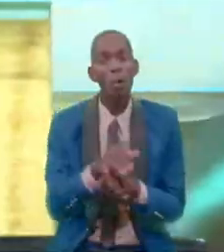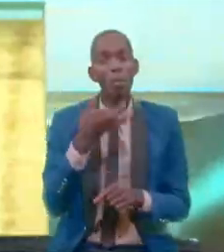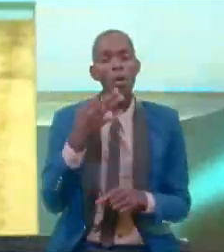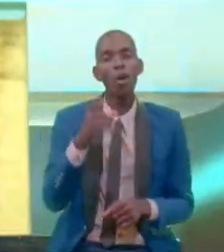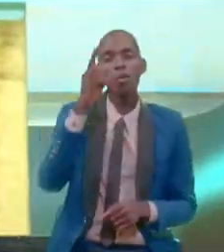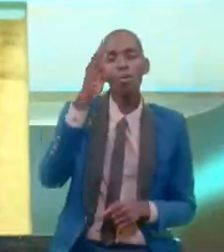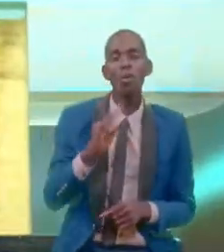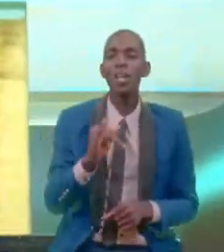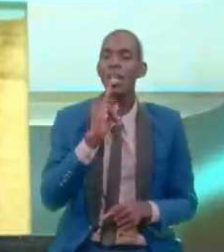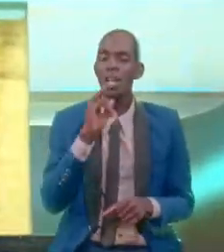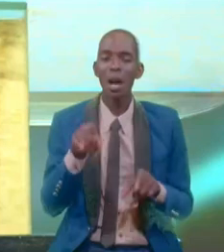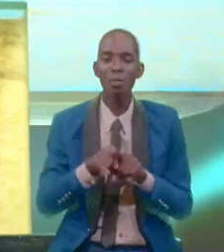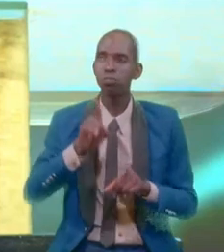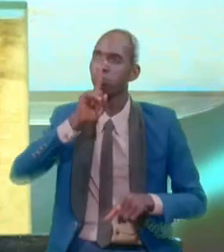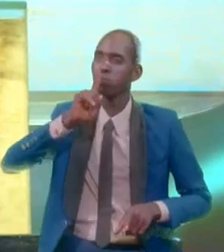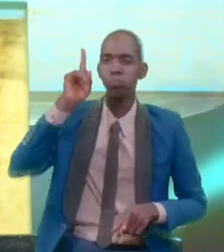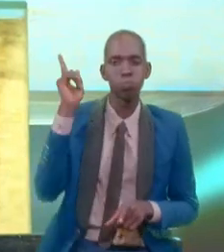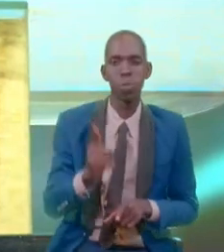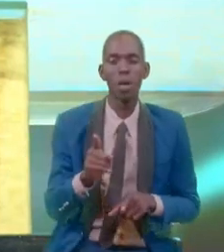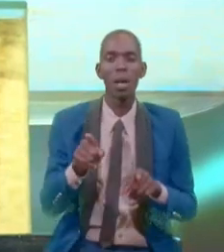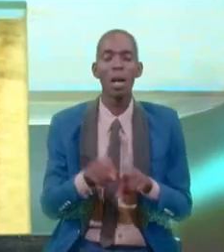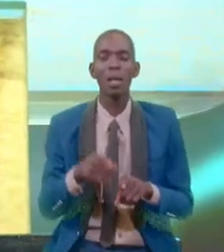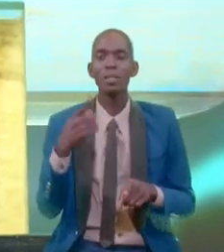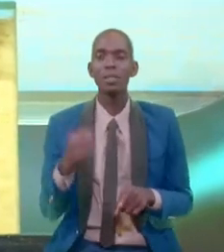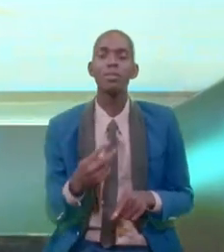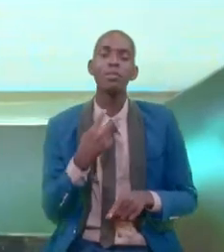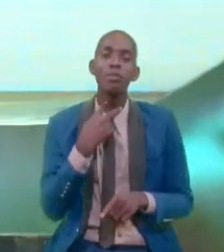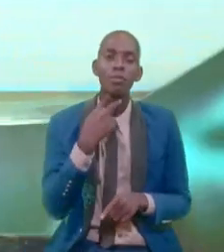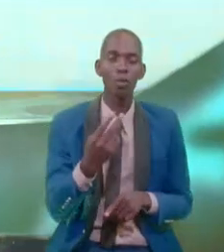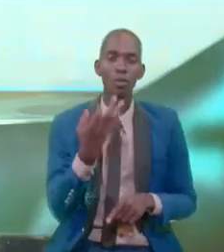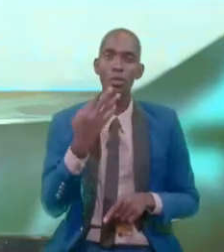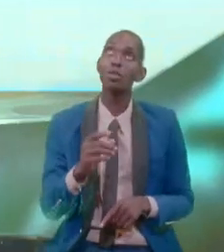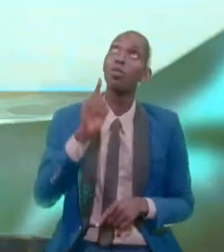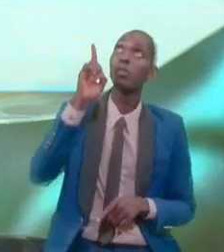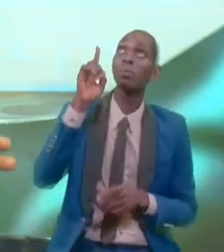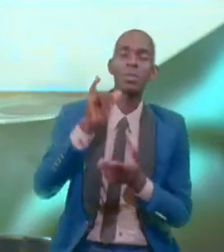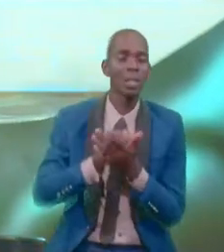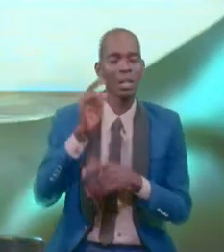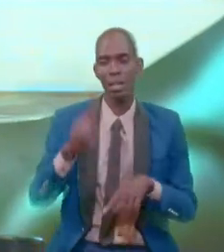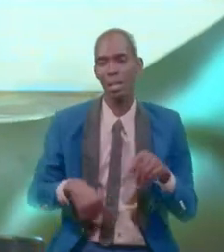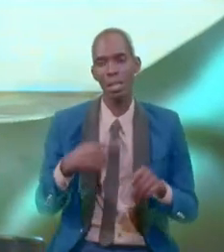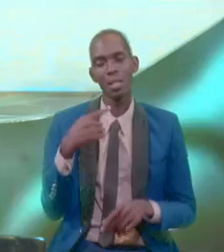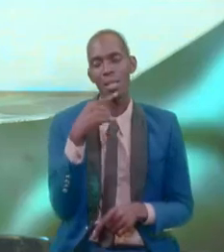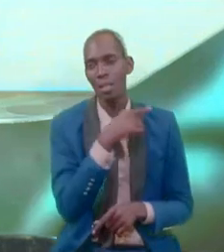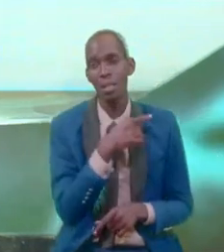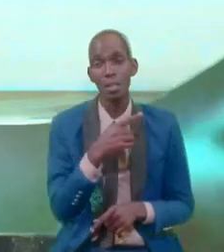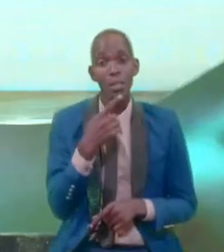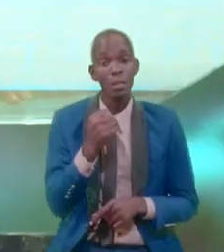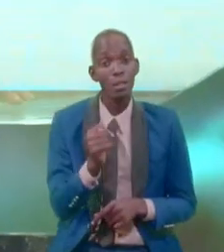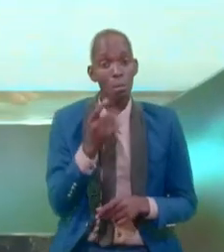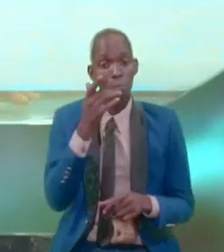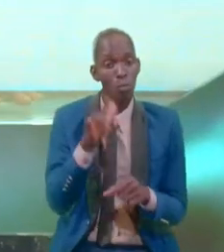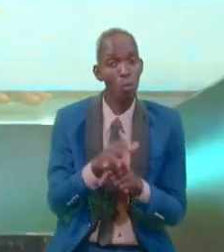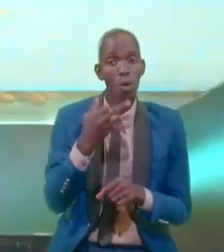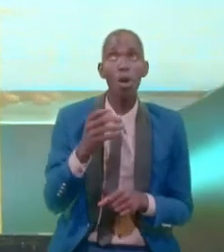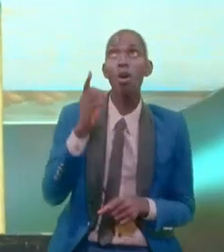La promesse de Dieu est aussi rassurante que la voix de Dieu qui ne ment pas. La promesse de Dieu est aussi